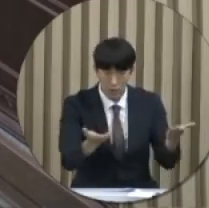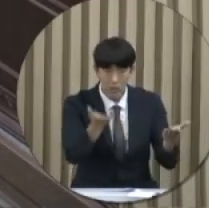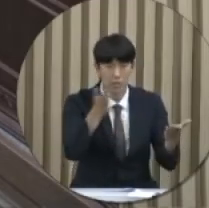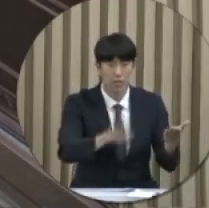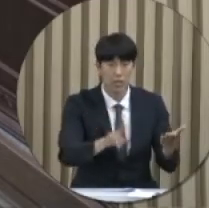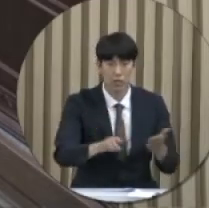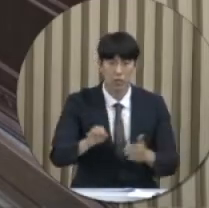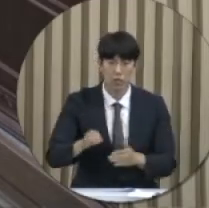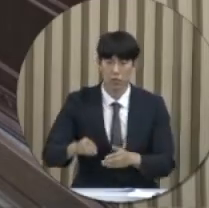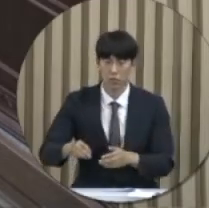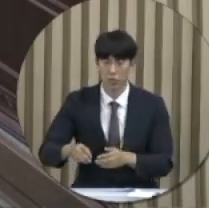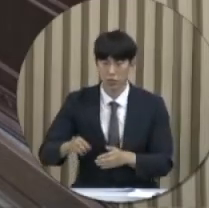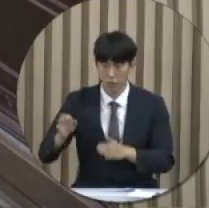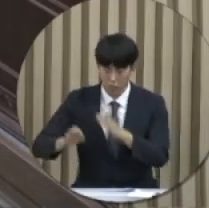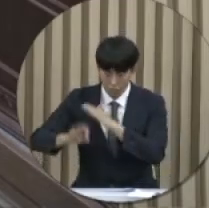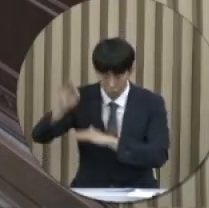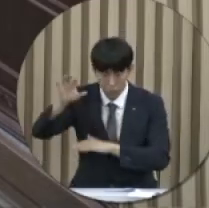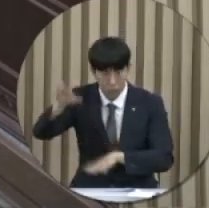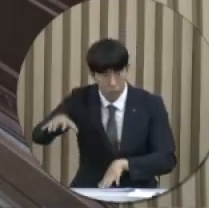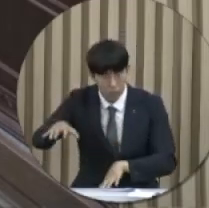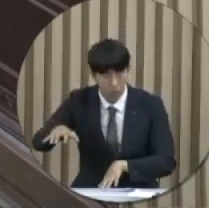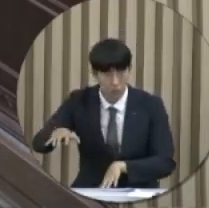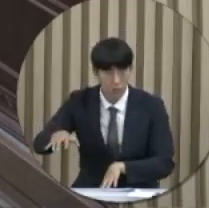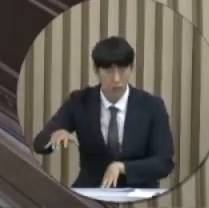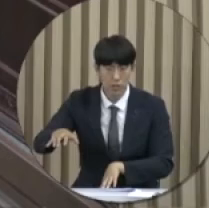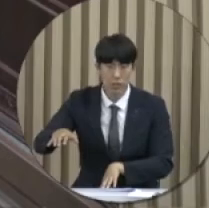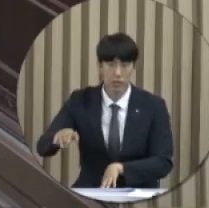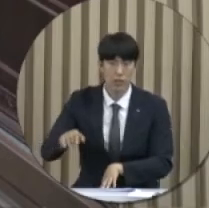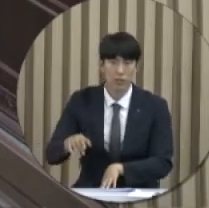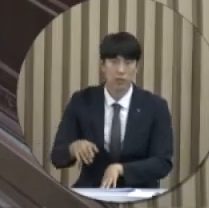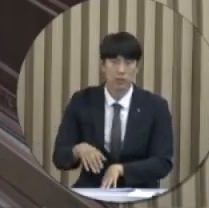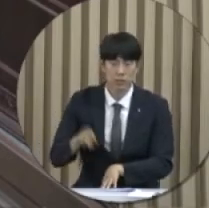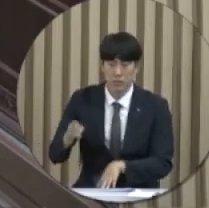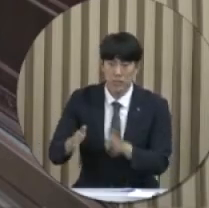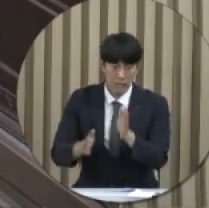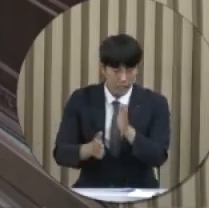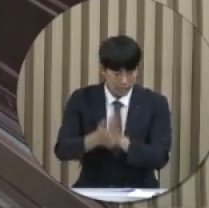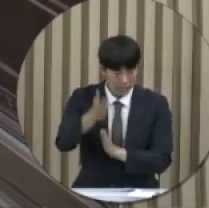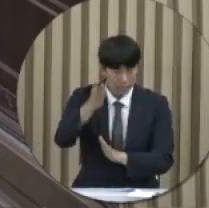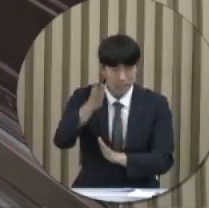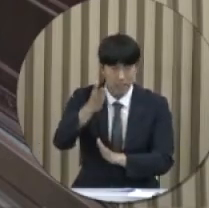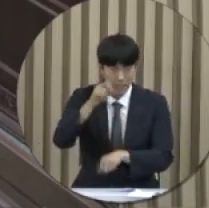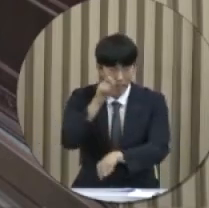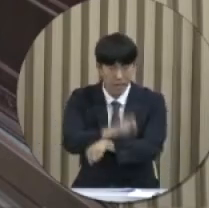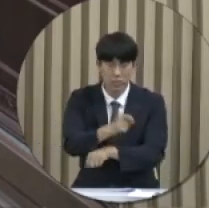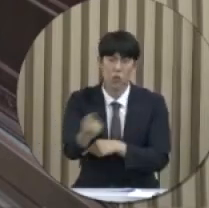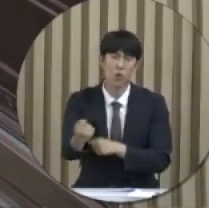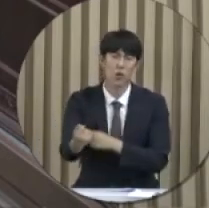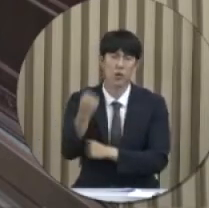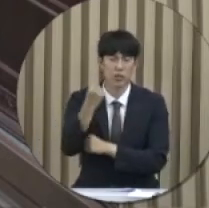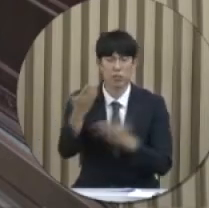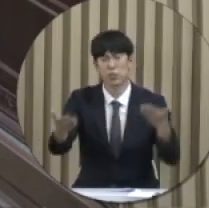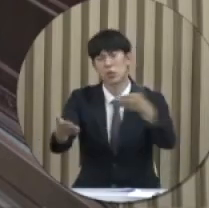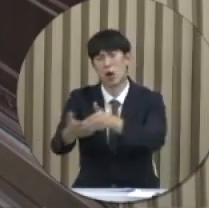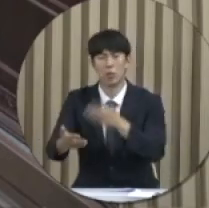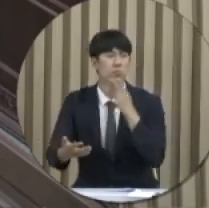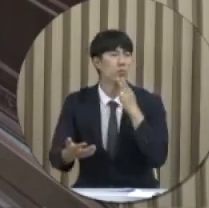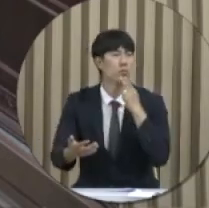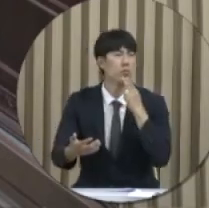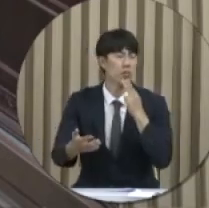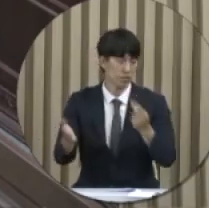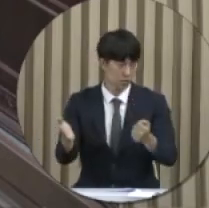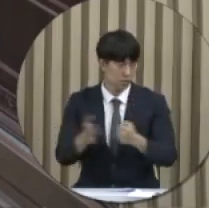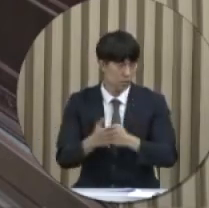한 동부권에는 이러한 시의 행정력이 전혀 미치지 않고 있기